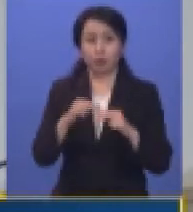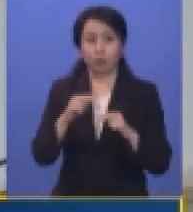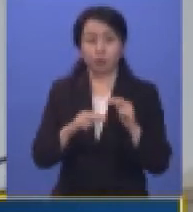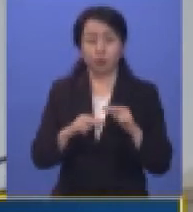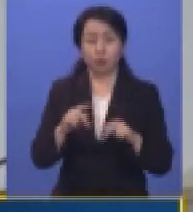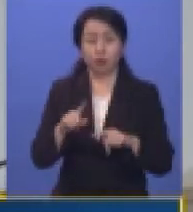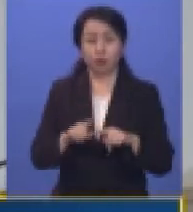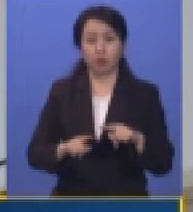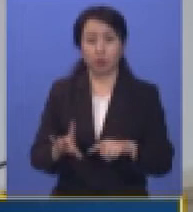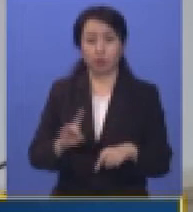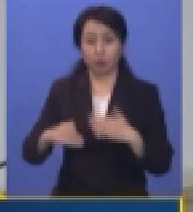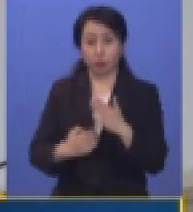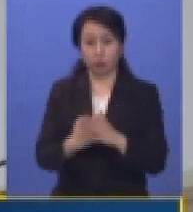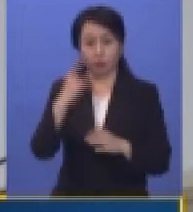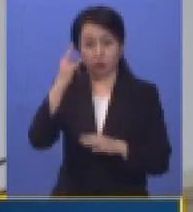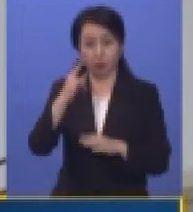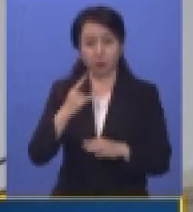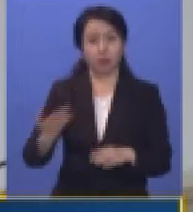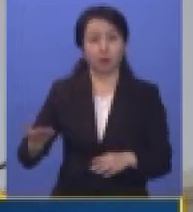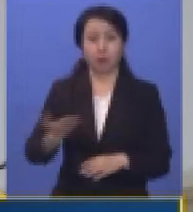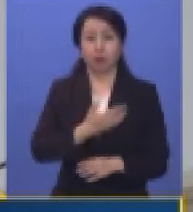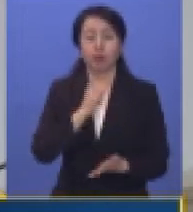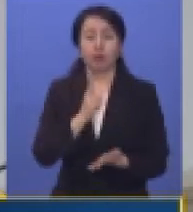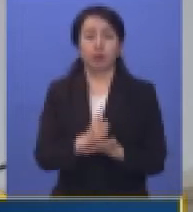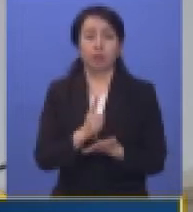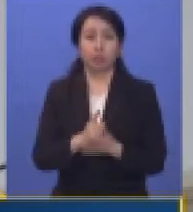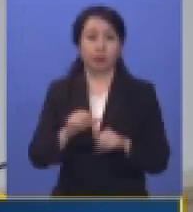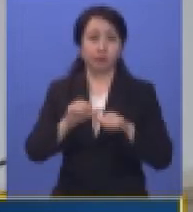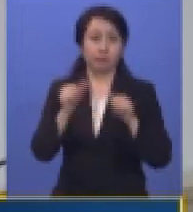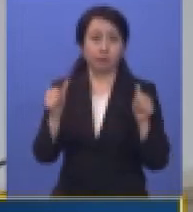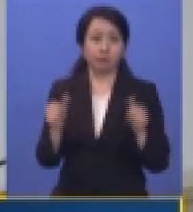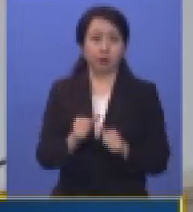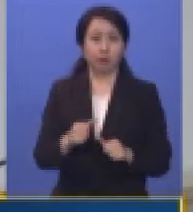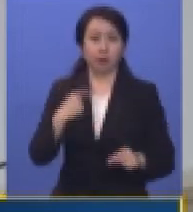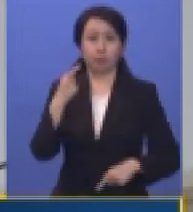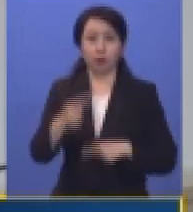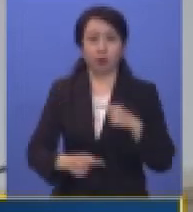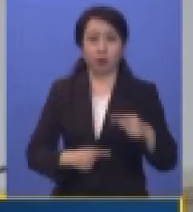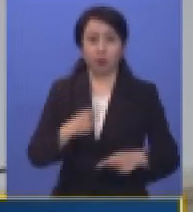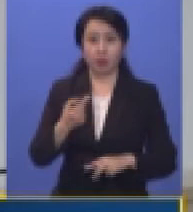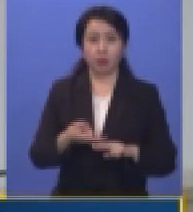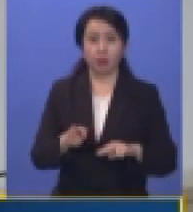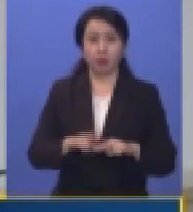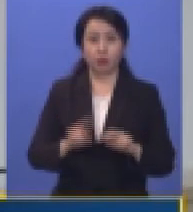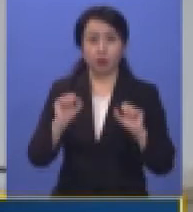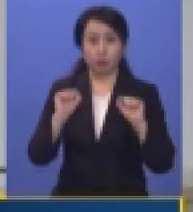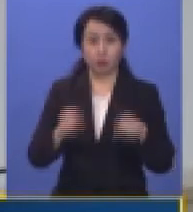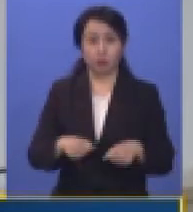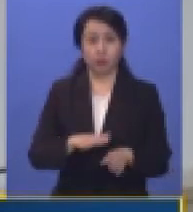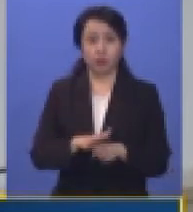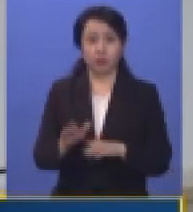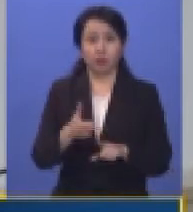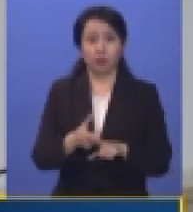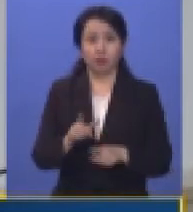республику, построить новый Казахстан, мы должны формировать поколение, которое может реализовать